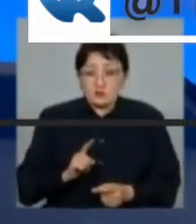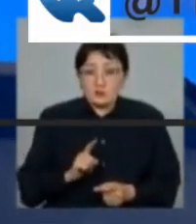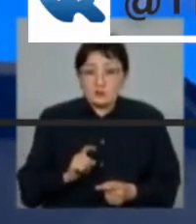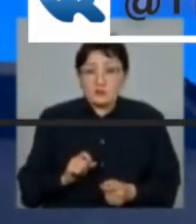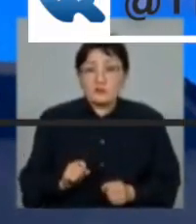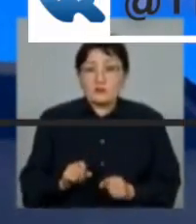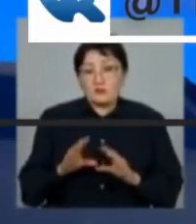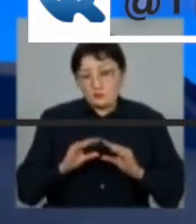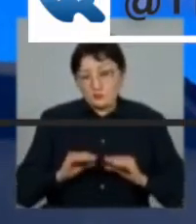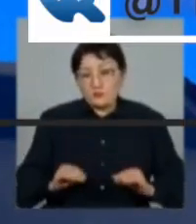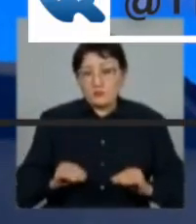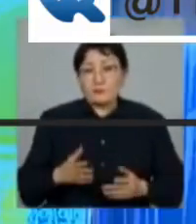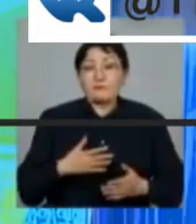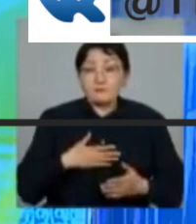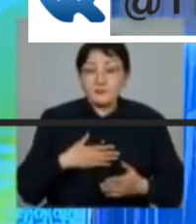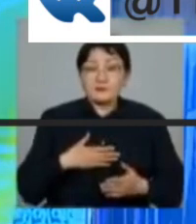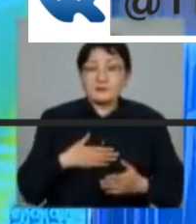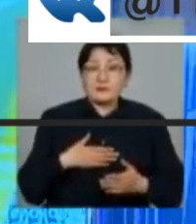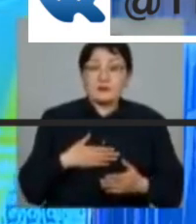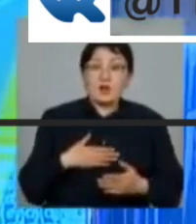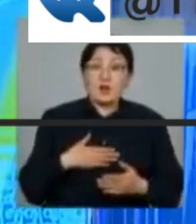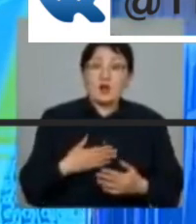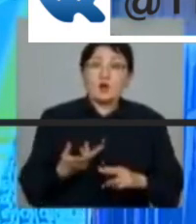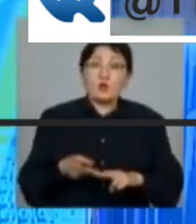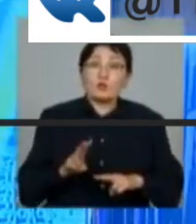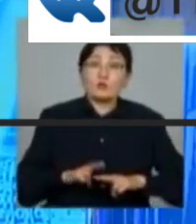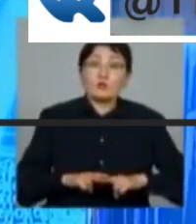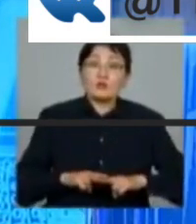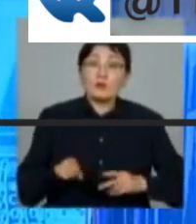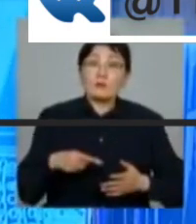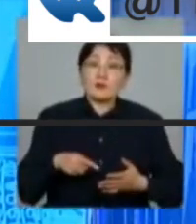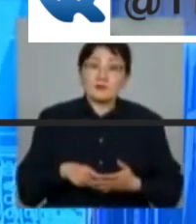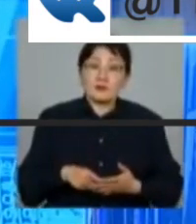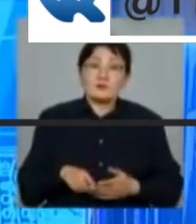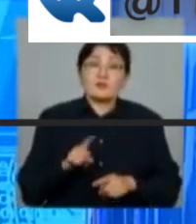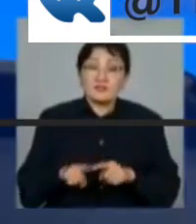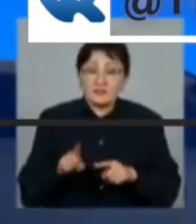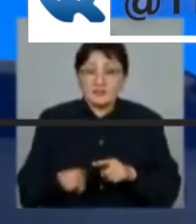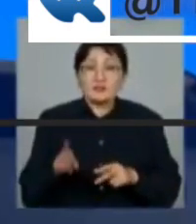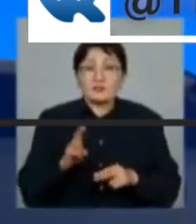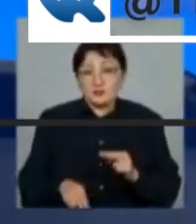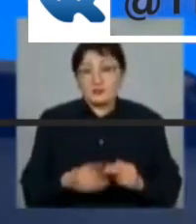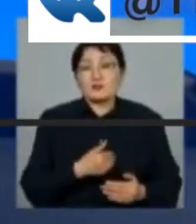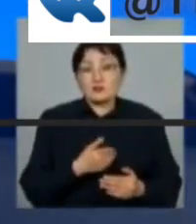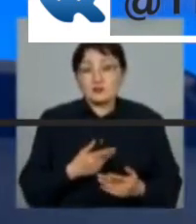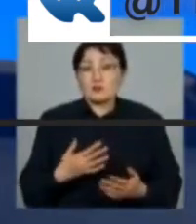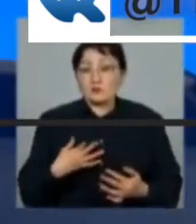Сауырлықтан тұрмыз. Мен де осыған ынталымын тезірек біткеніне.